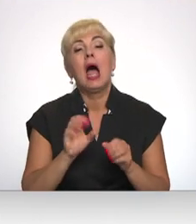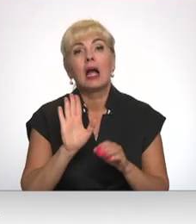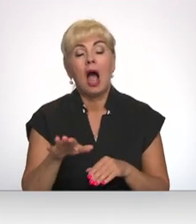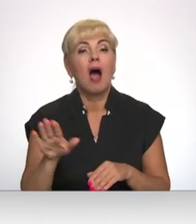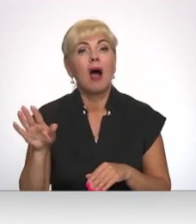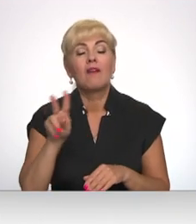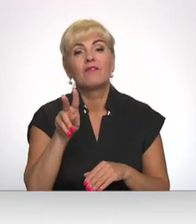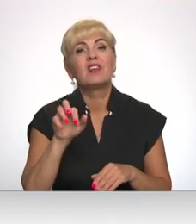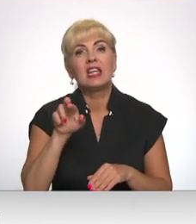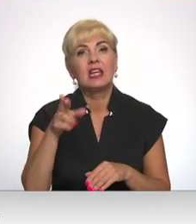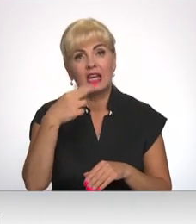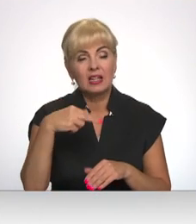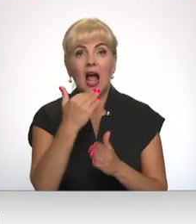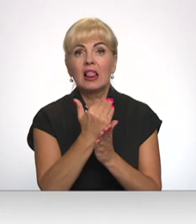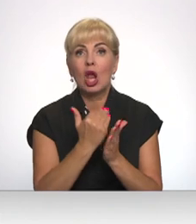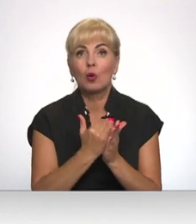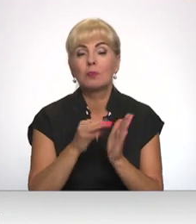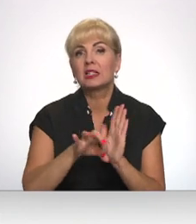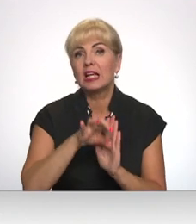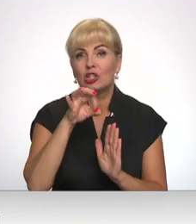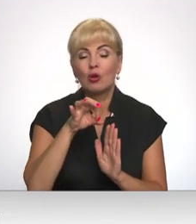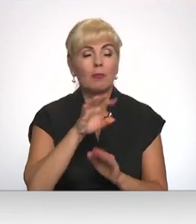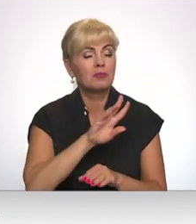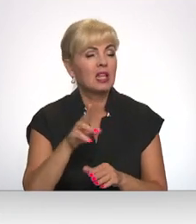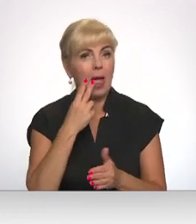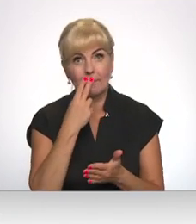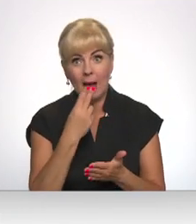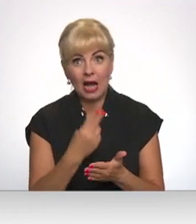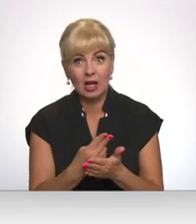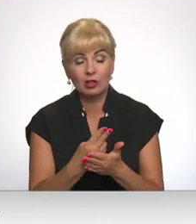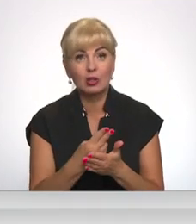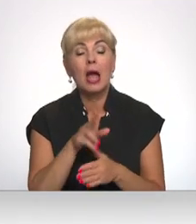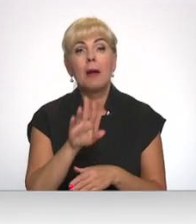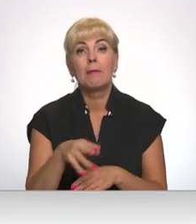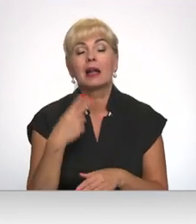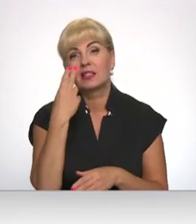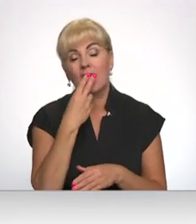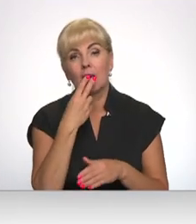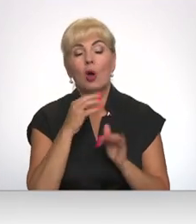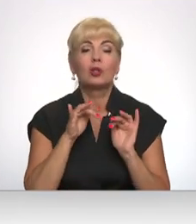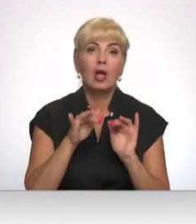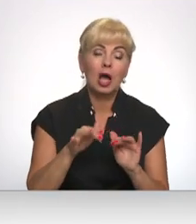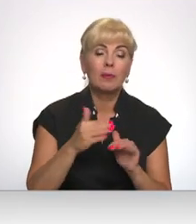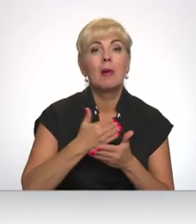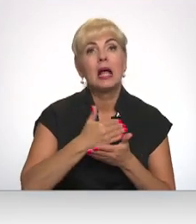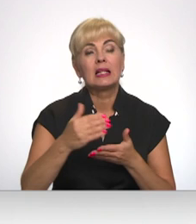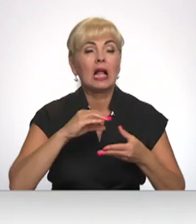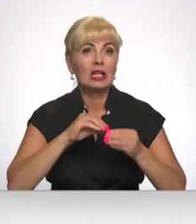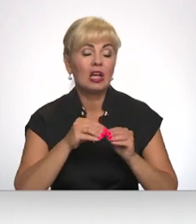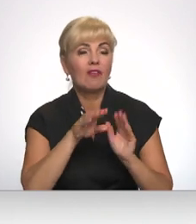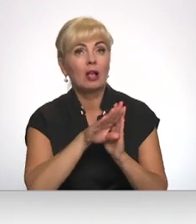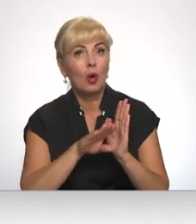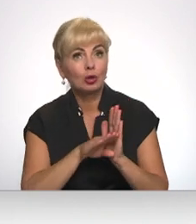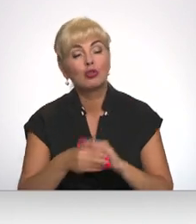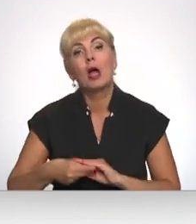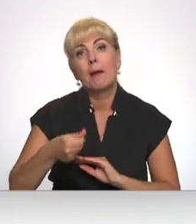valsts ieņēmumu dienestā, likums izņēmums neparedzot. Ar savu saimniecisko darbību un tālāk ievērojot likumdošanu,